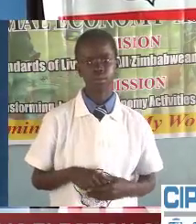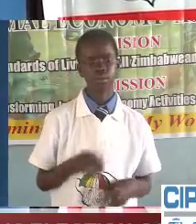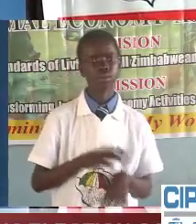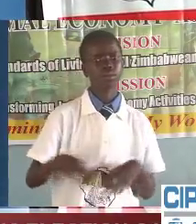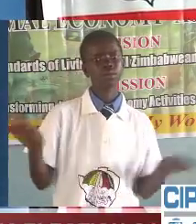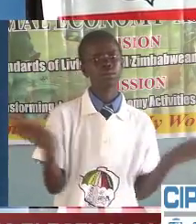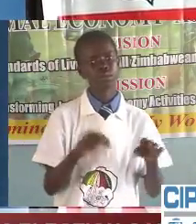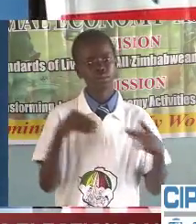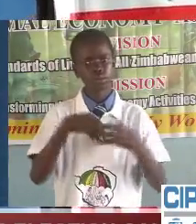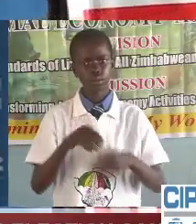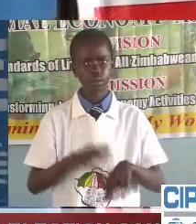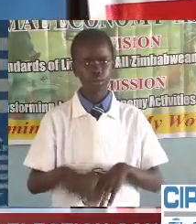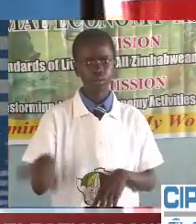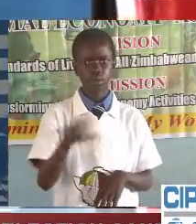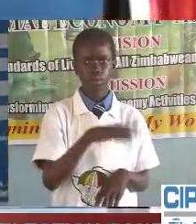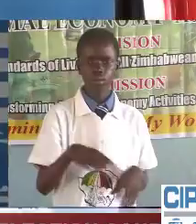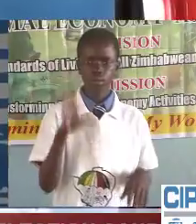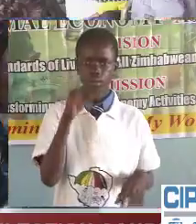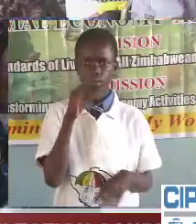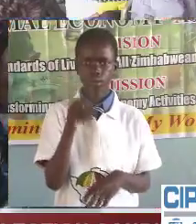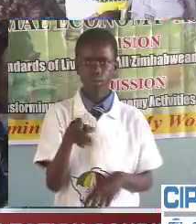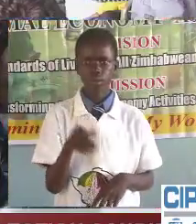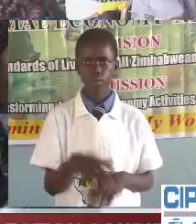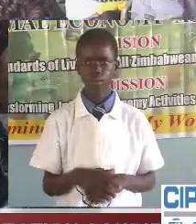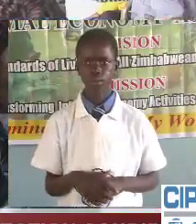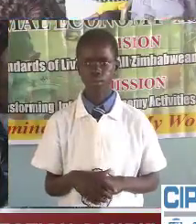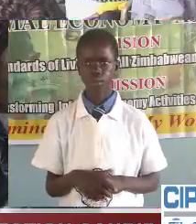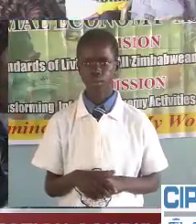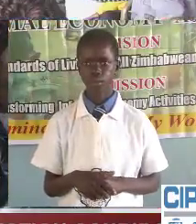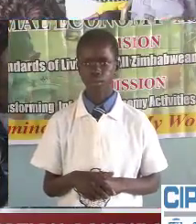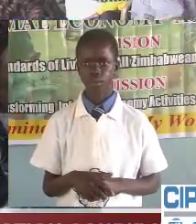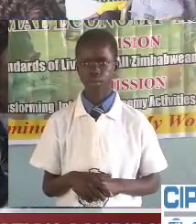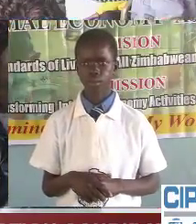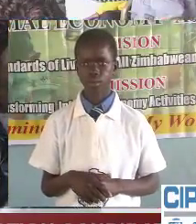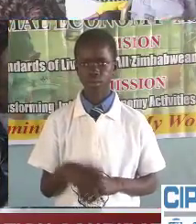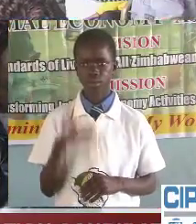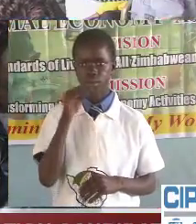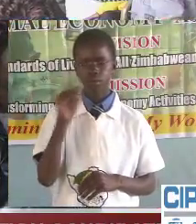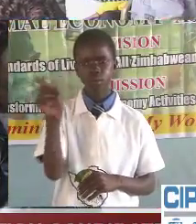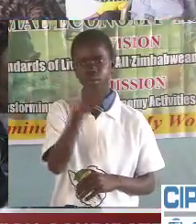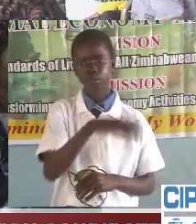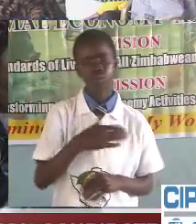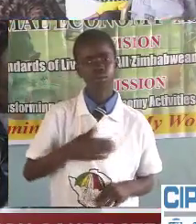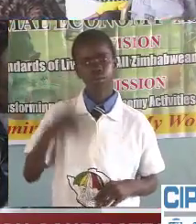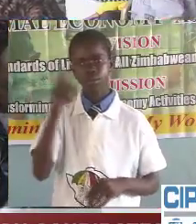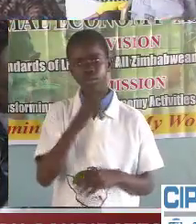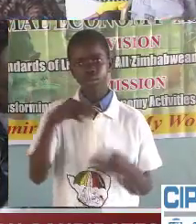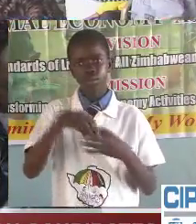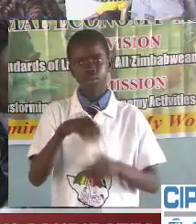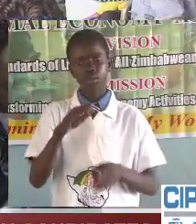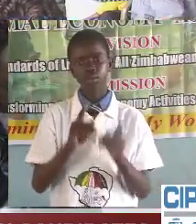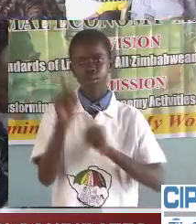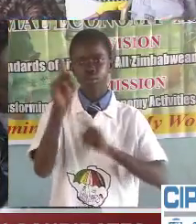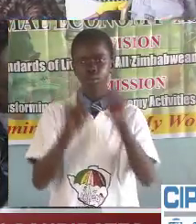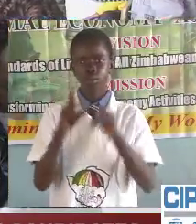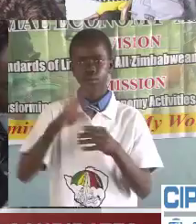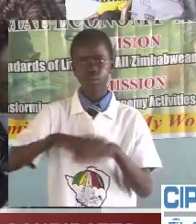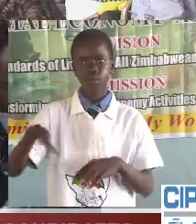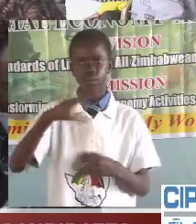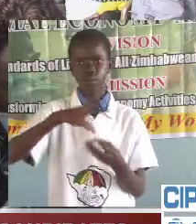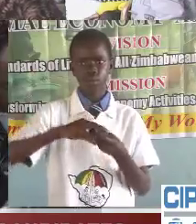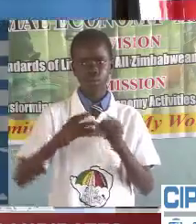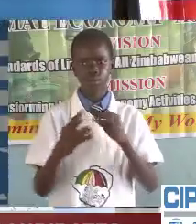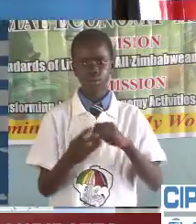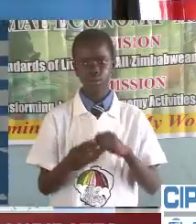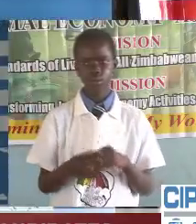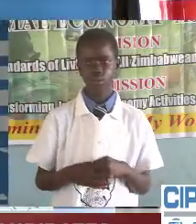neurema. Tadaro zvekare tichaita tava mucouncil tine urongwa hwokuti